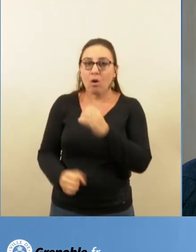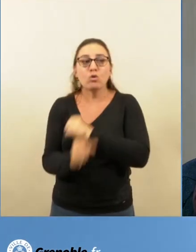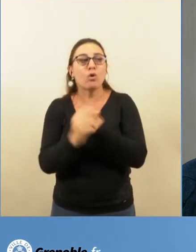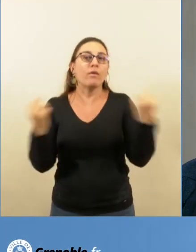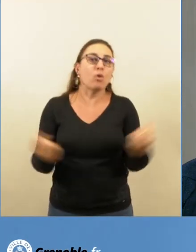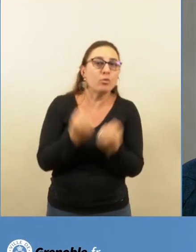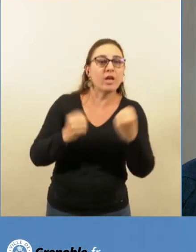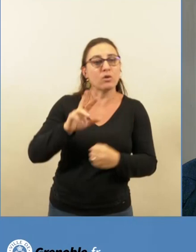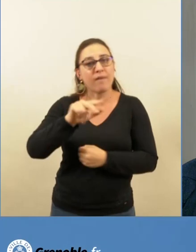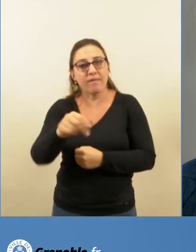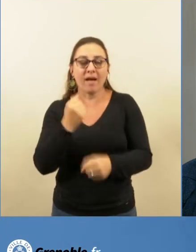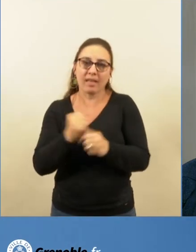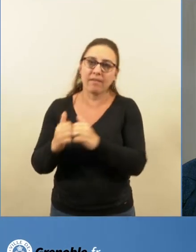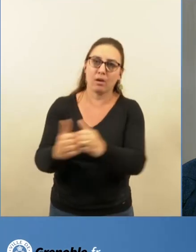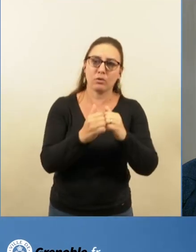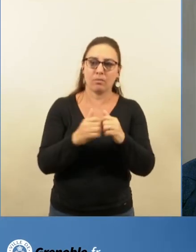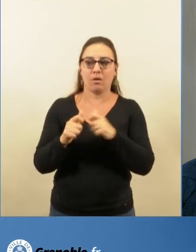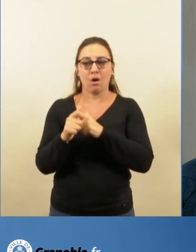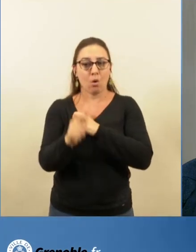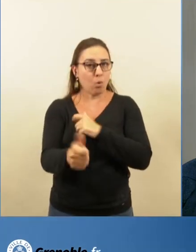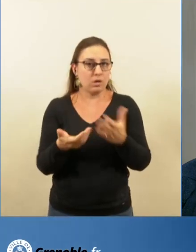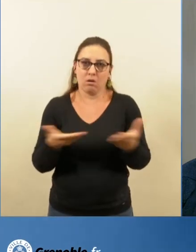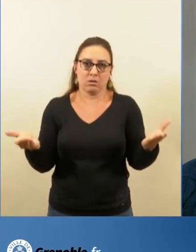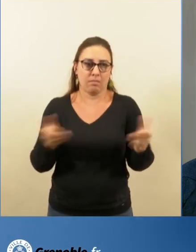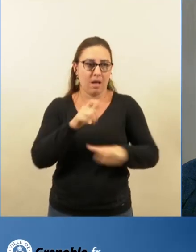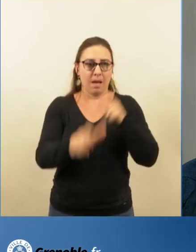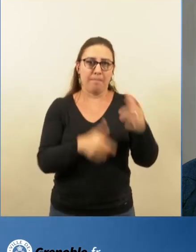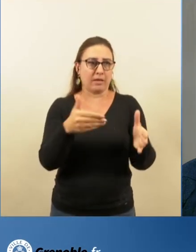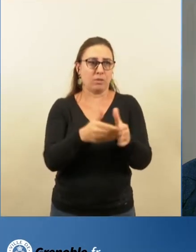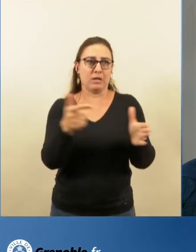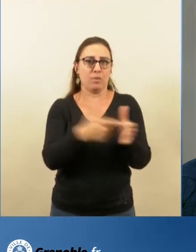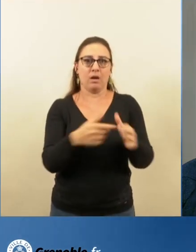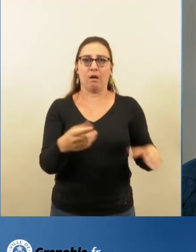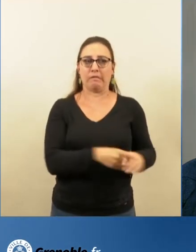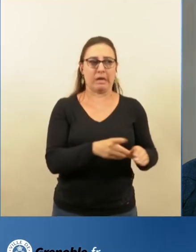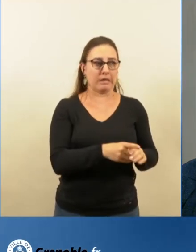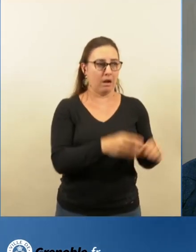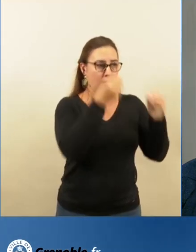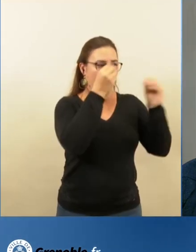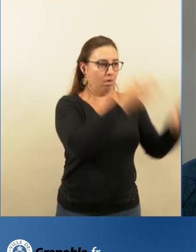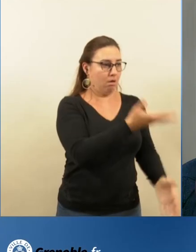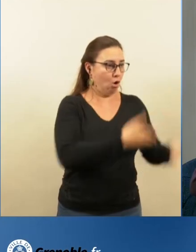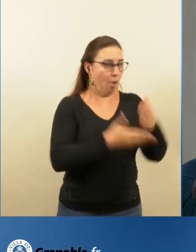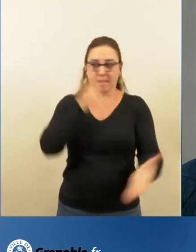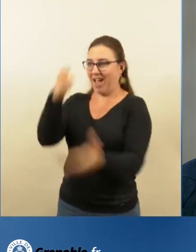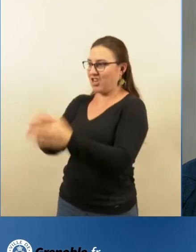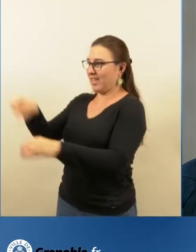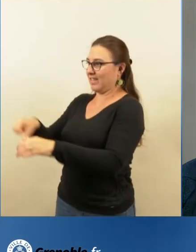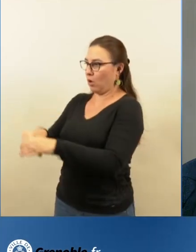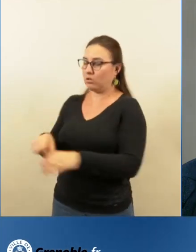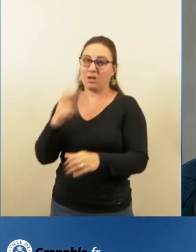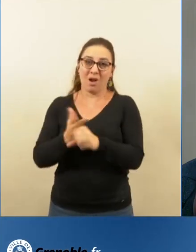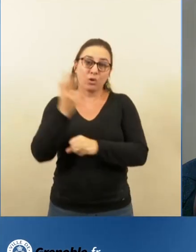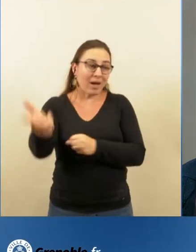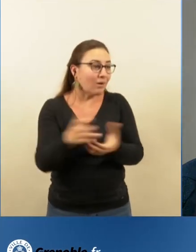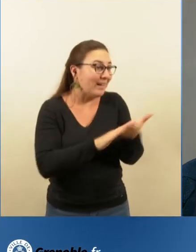travail à venir la conséquence est simple des milliers de gens vont abandonner leur diesel investir dans un véhicule essence et on leur dira trois ans